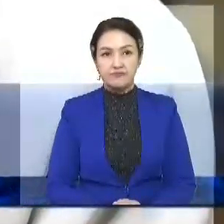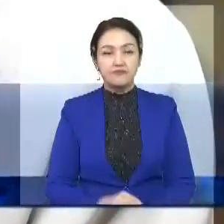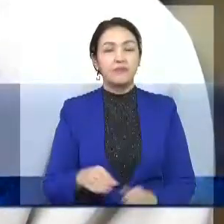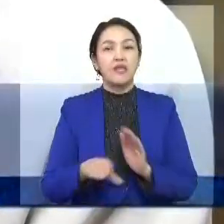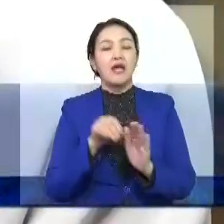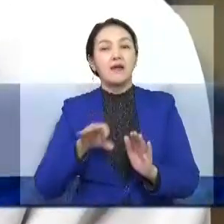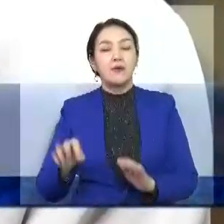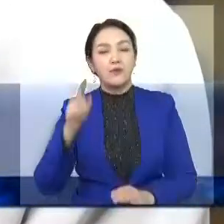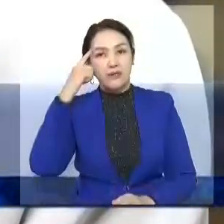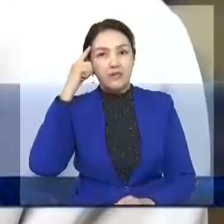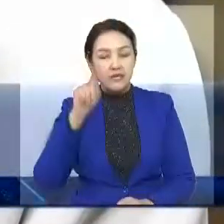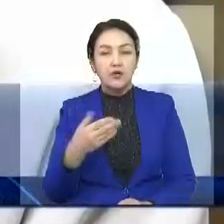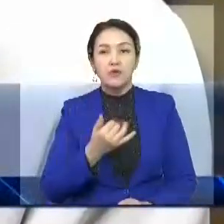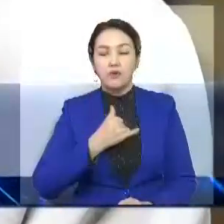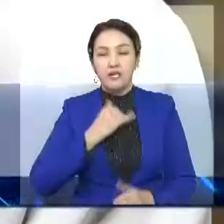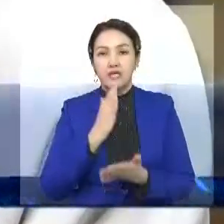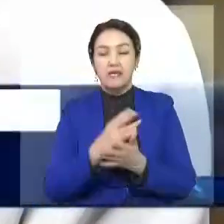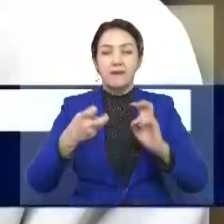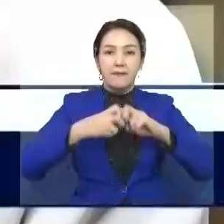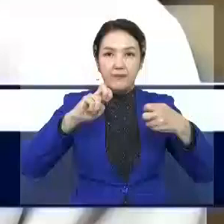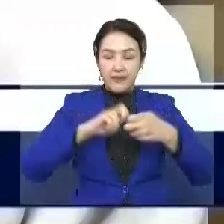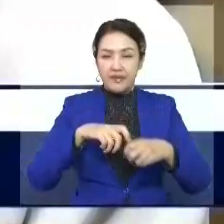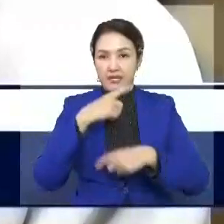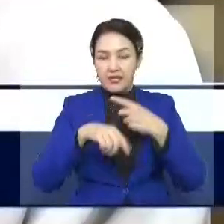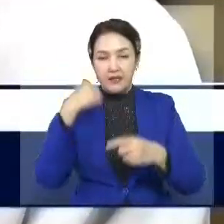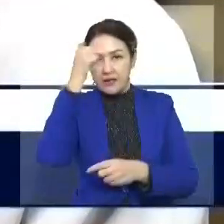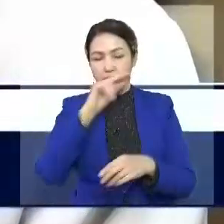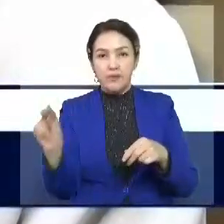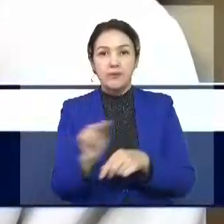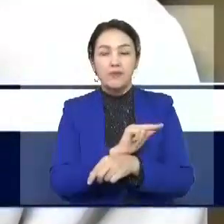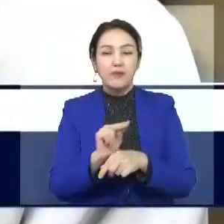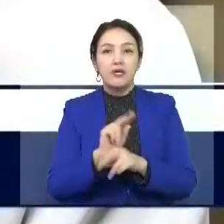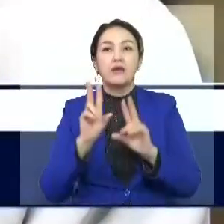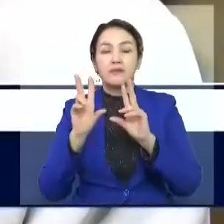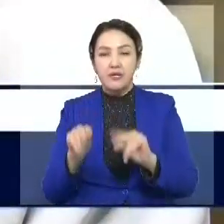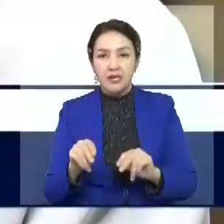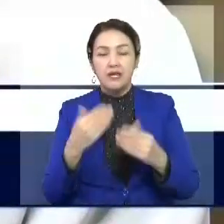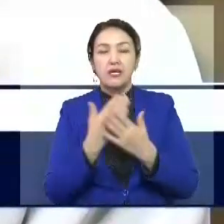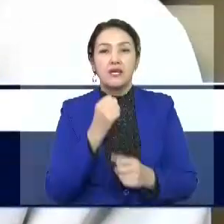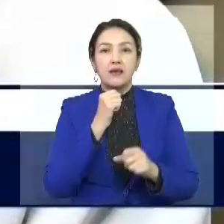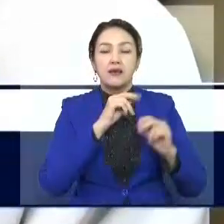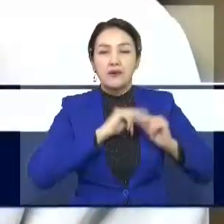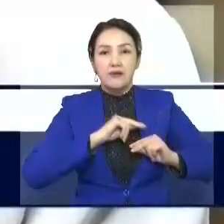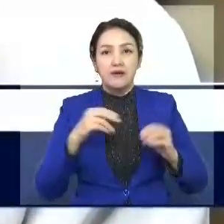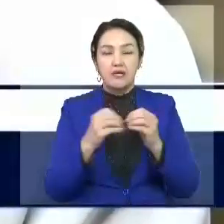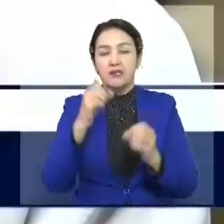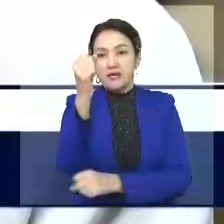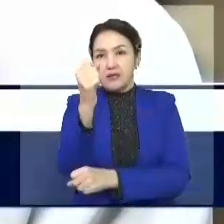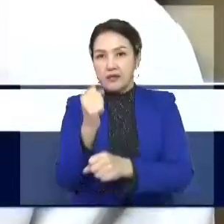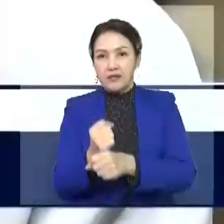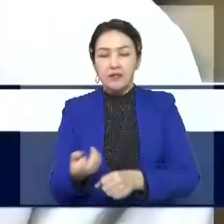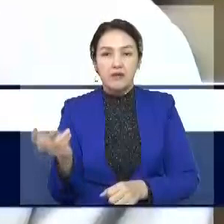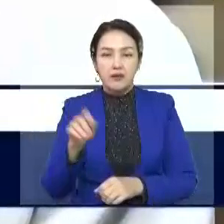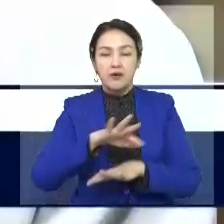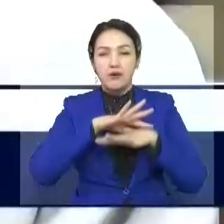Аким области знает о том, какая у нас есть проблема. Нам обещали, что в следующем году проведут капитальный ремонт. В целом здесь работают 10 сотрудников. Посетителей очень